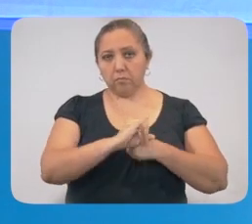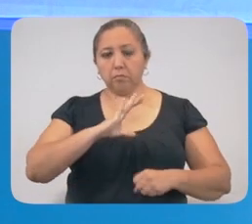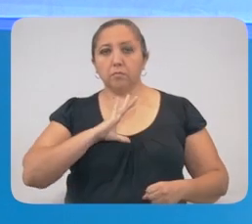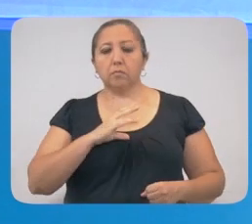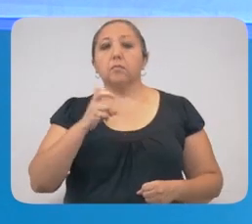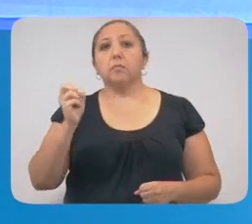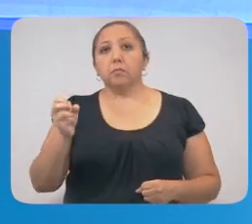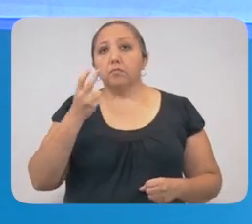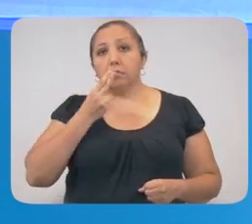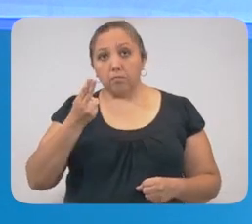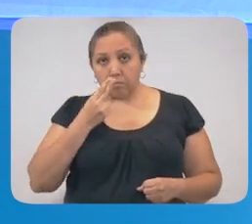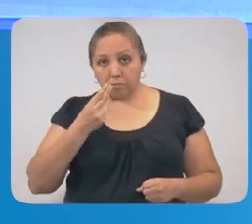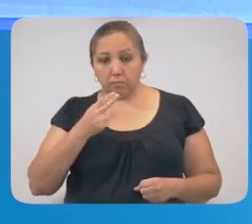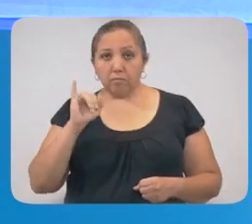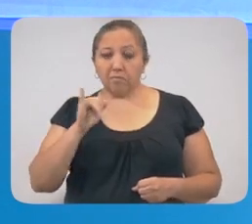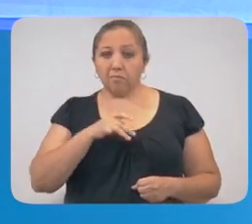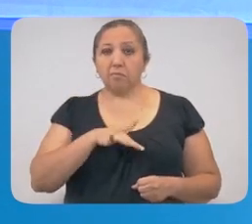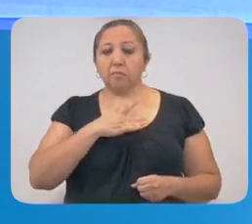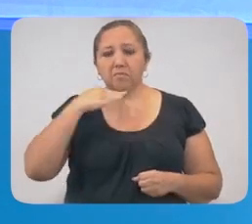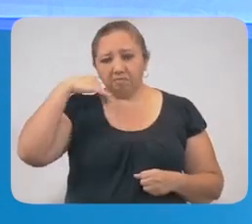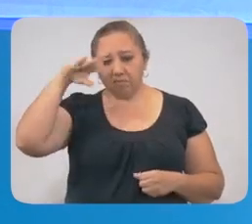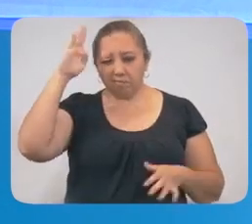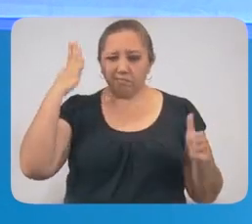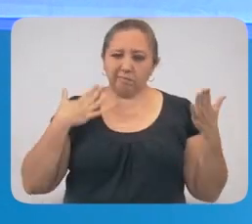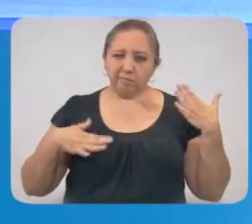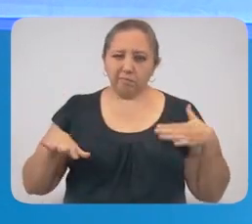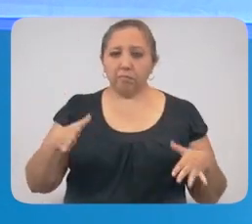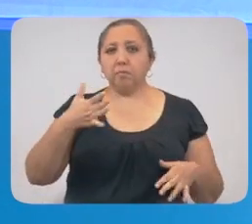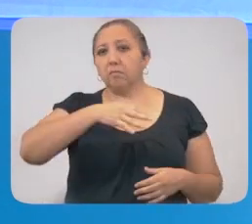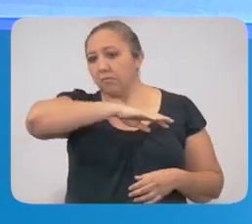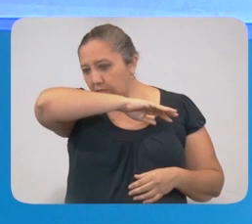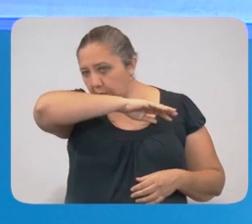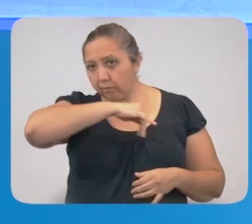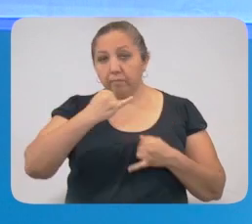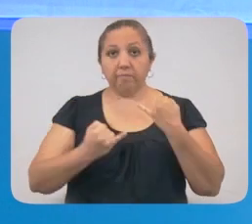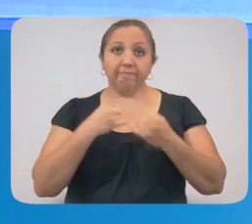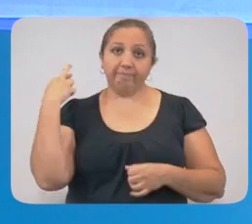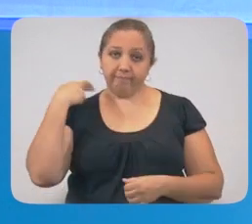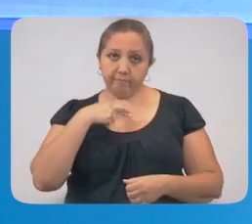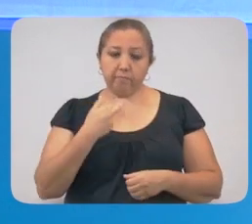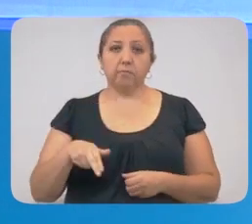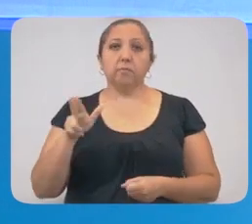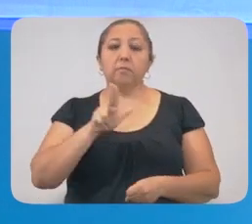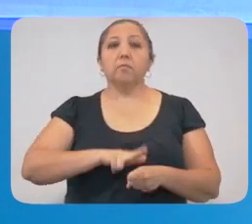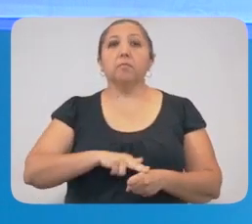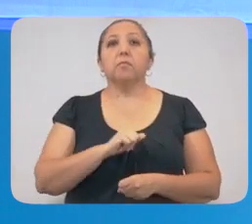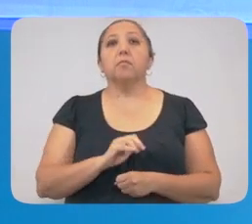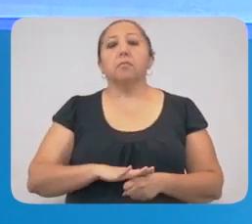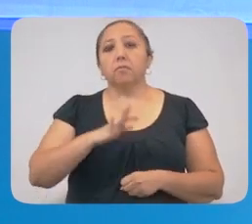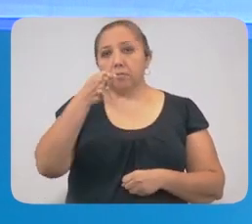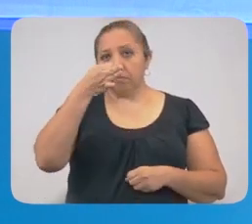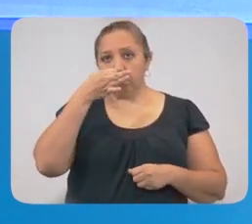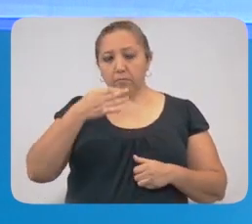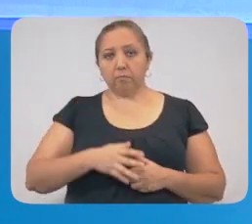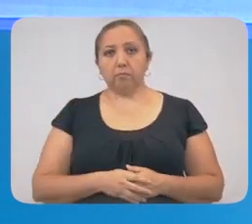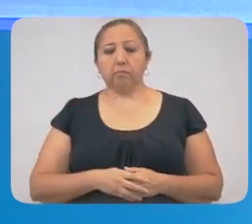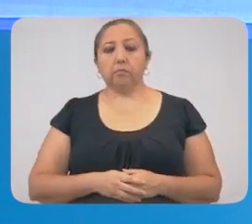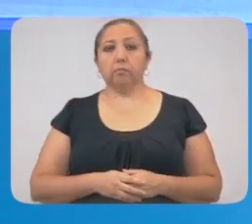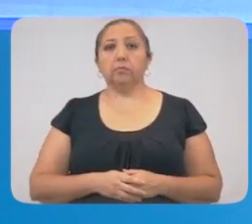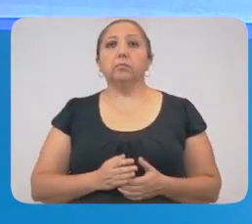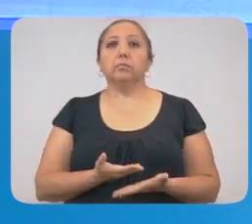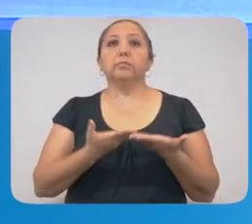coronavirus. 34 juntulule tukahil ho. Ostule tukahil mashkanu, beshan samahil. Katule halacho, yetel